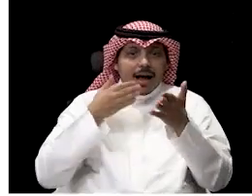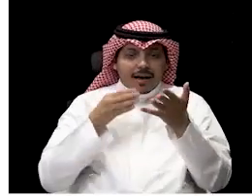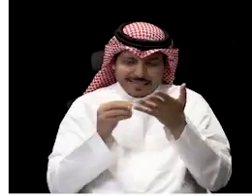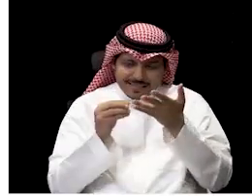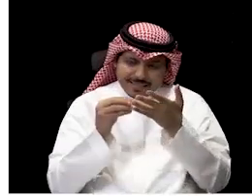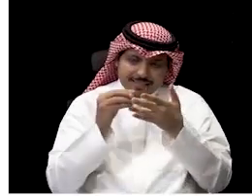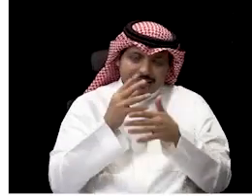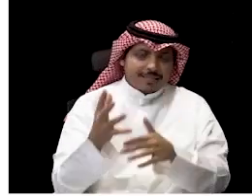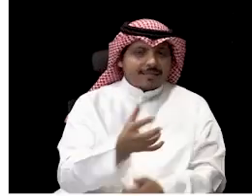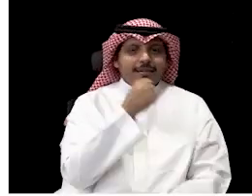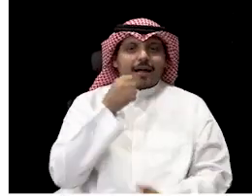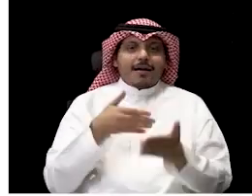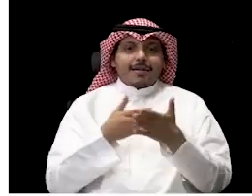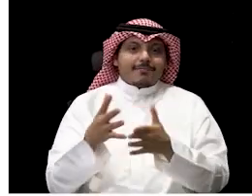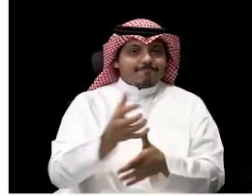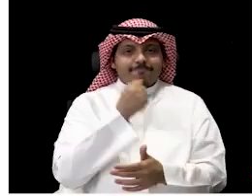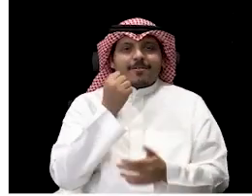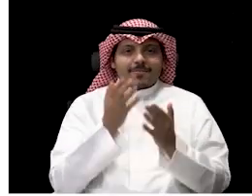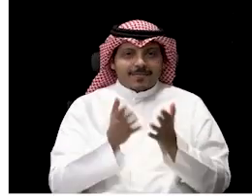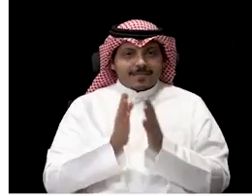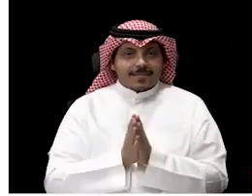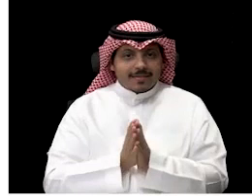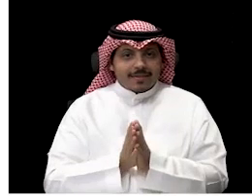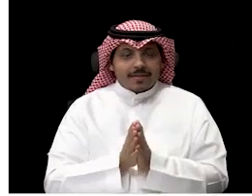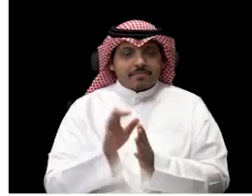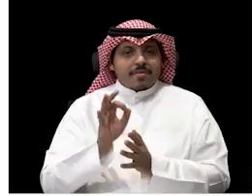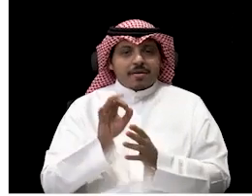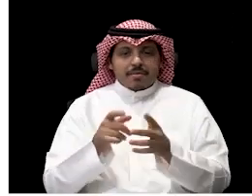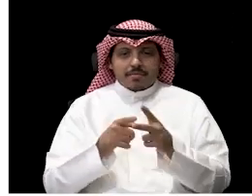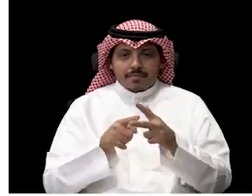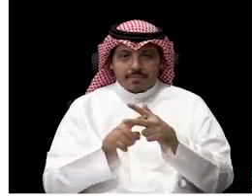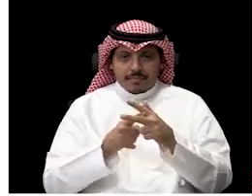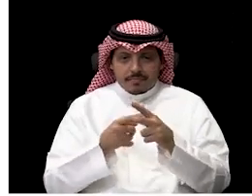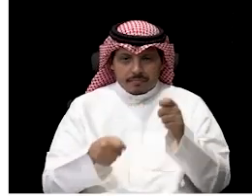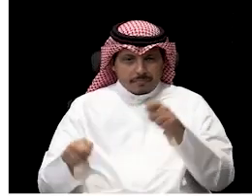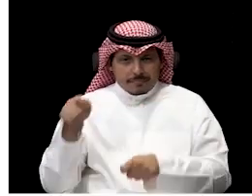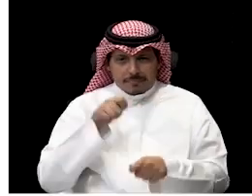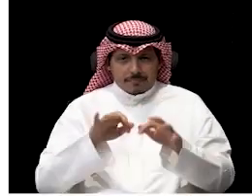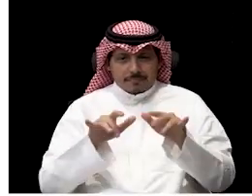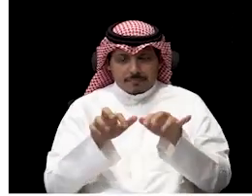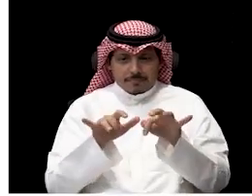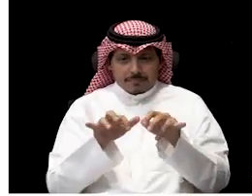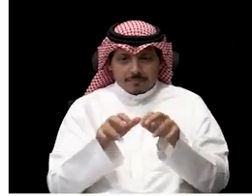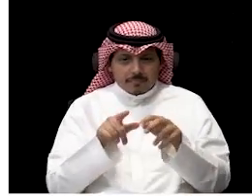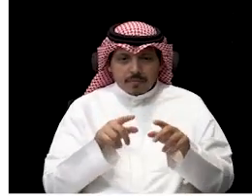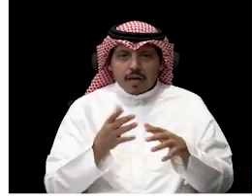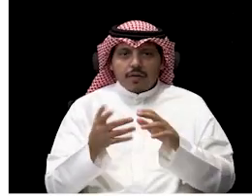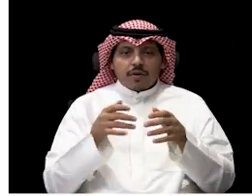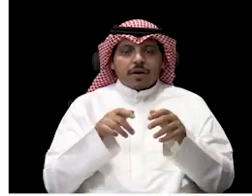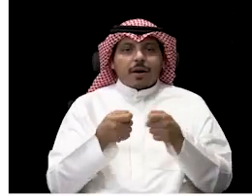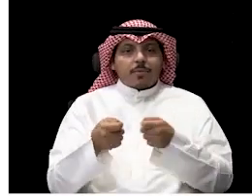مهارة هذا الهدف الذي تريده، فنقول البرمجة. إذن أول عامل وهو جدا